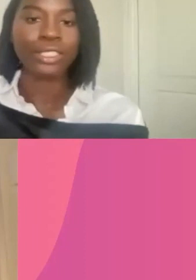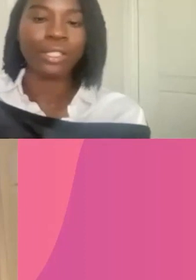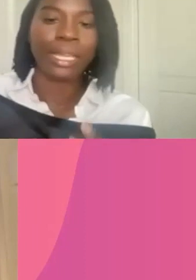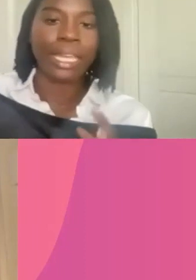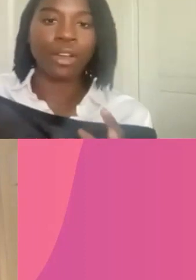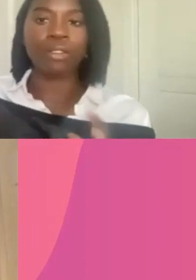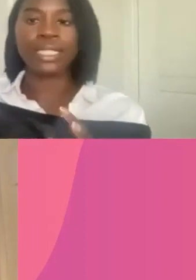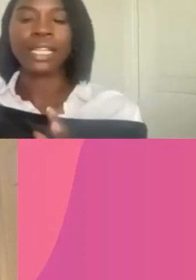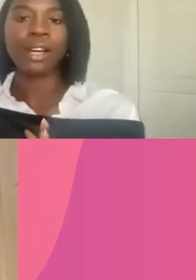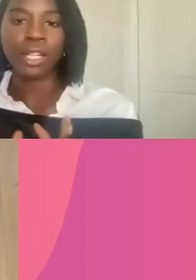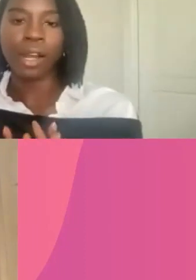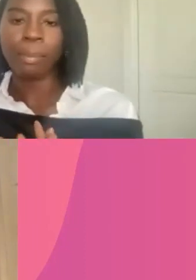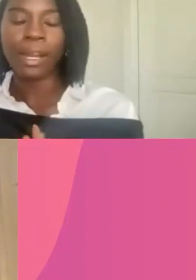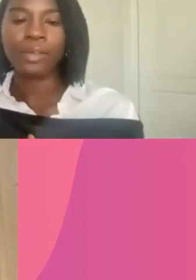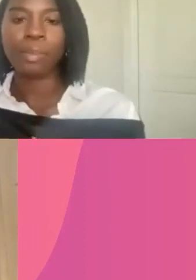ces termes.